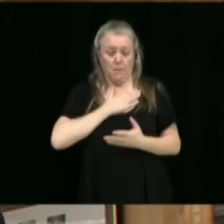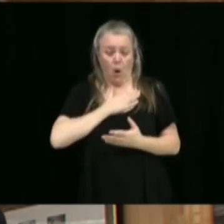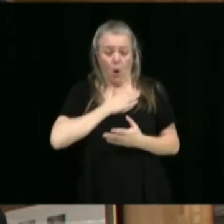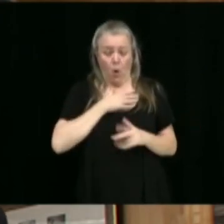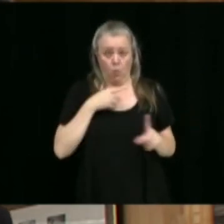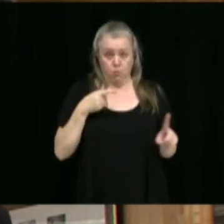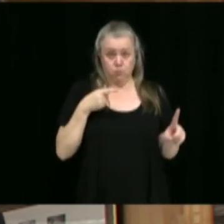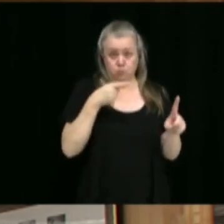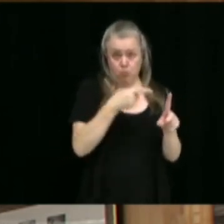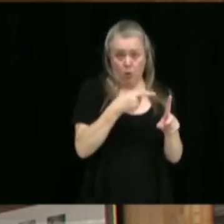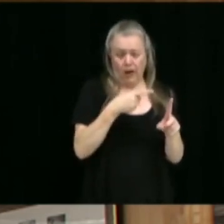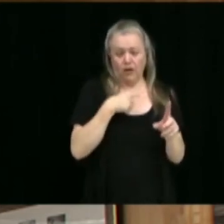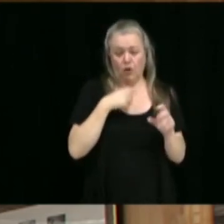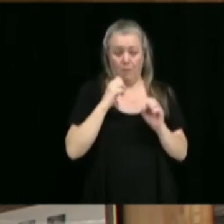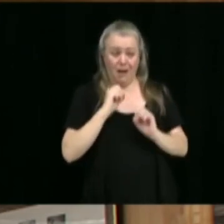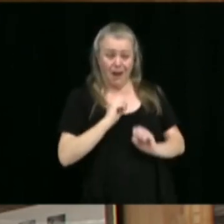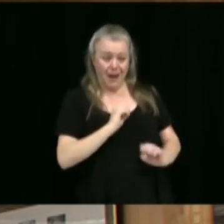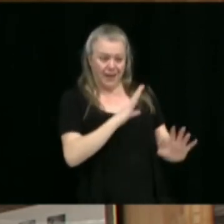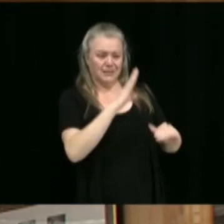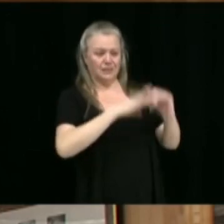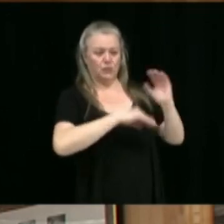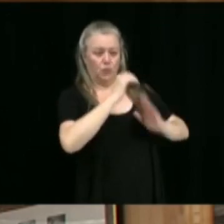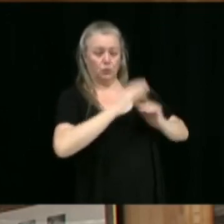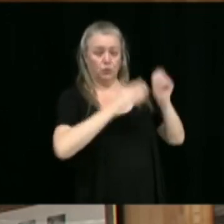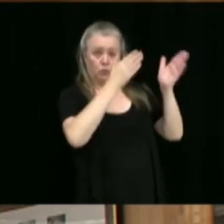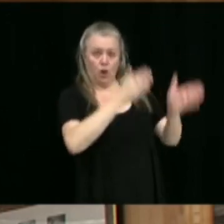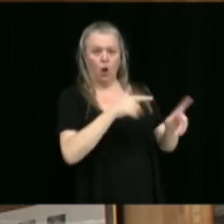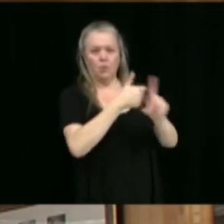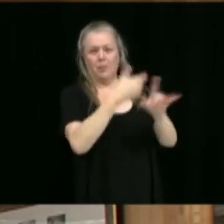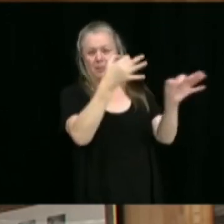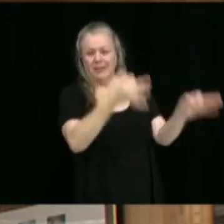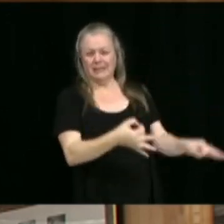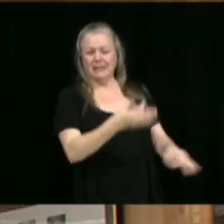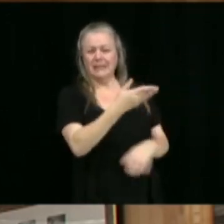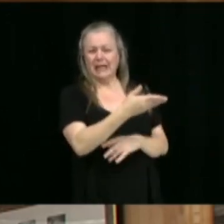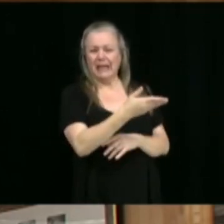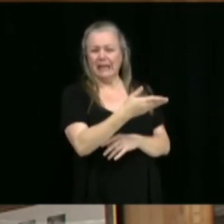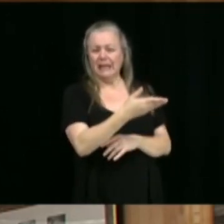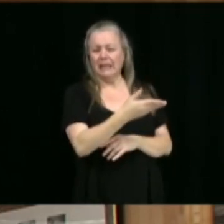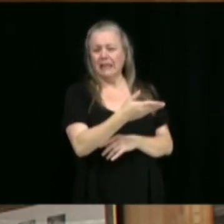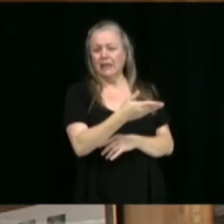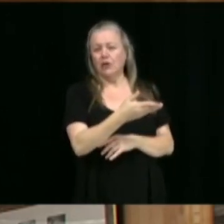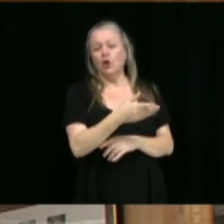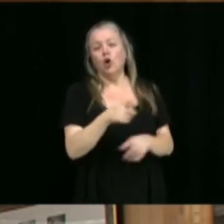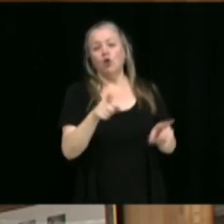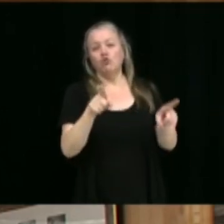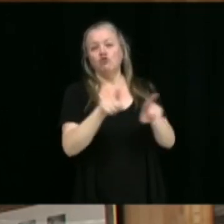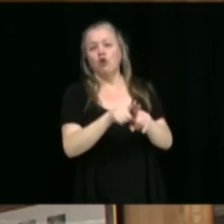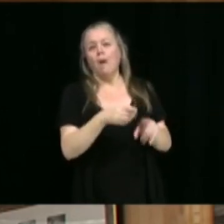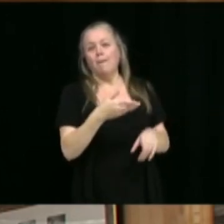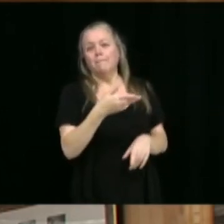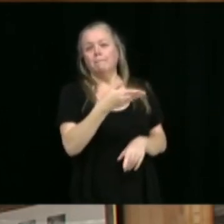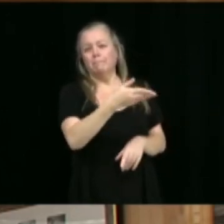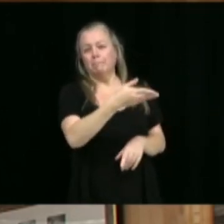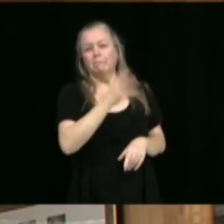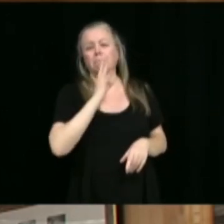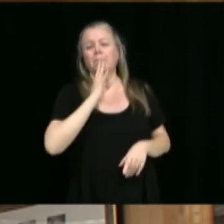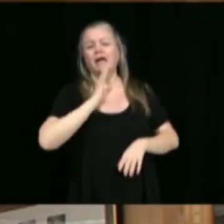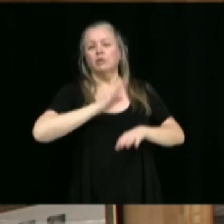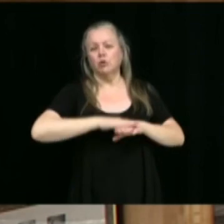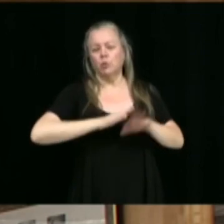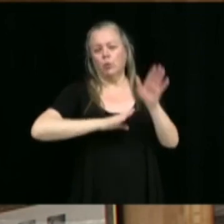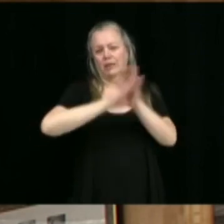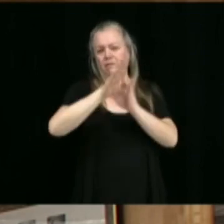de laisser aux promoteurs de décider, bien, c'est aussi... Ça va un petit peu dans le sens de votre philosophie de